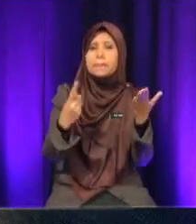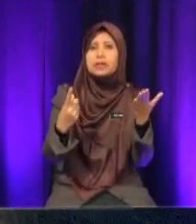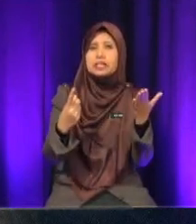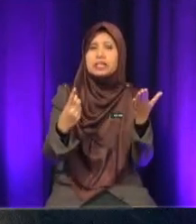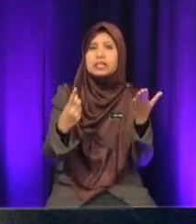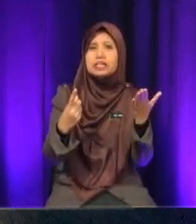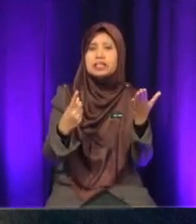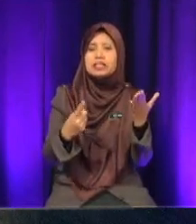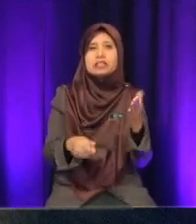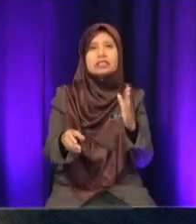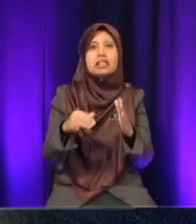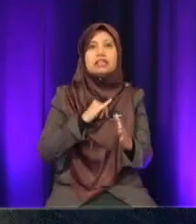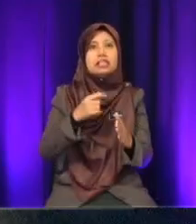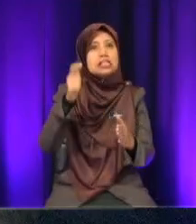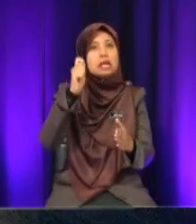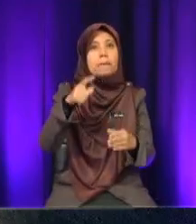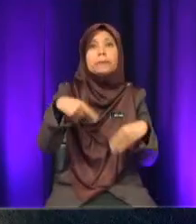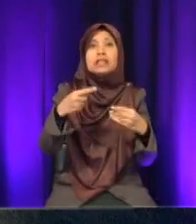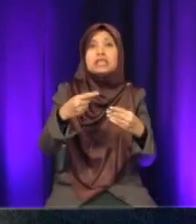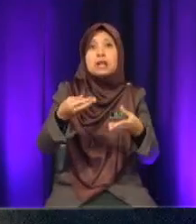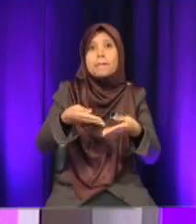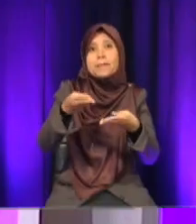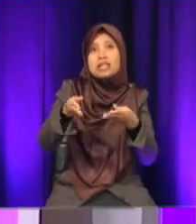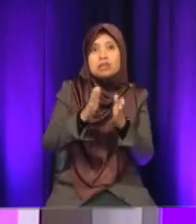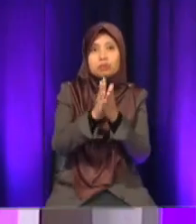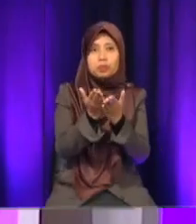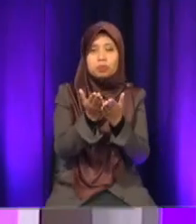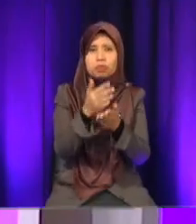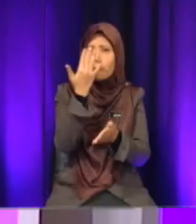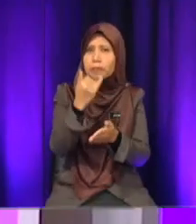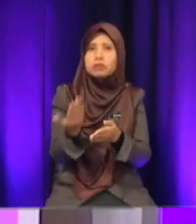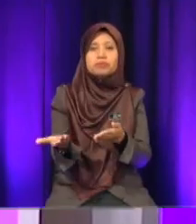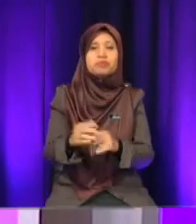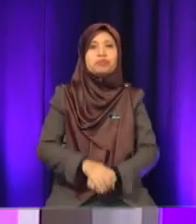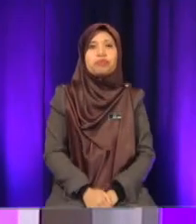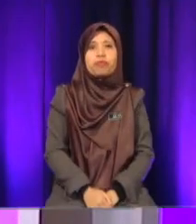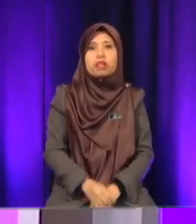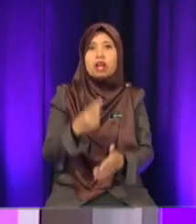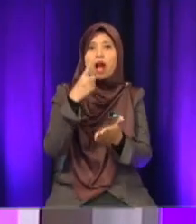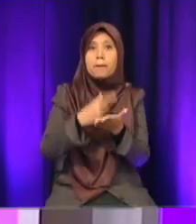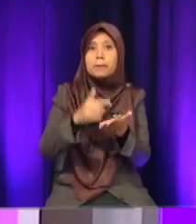membeli buku di awal tadi oke terima kasih Hanif baiklah